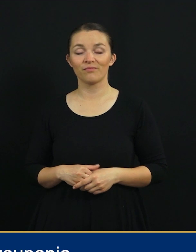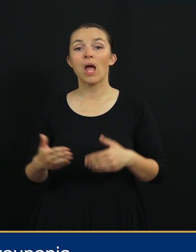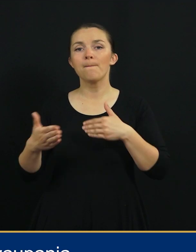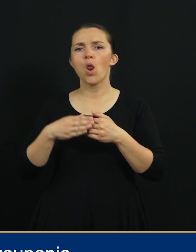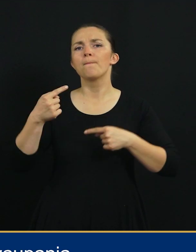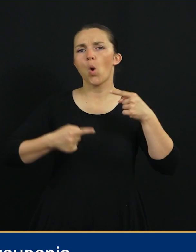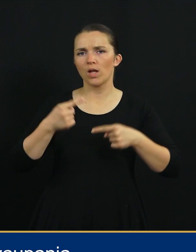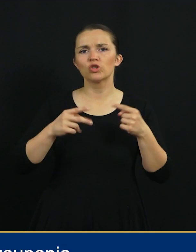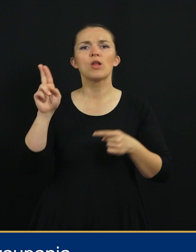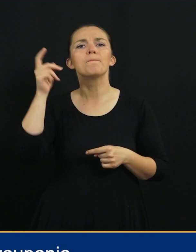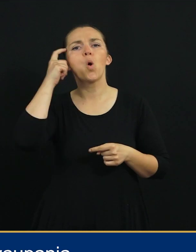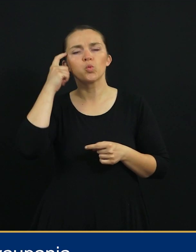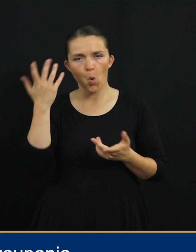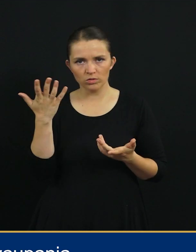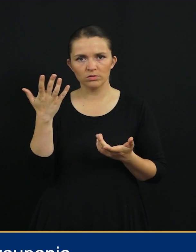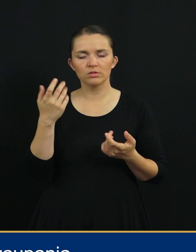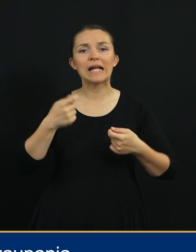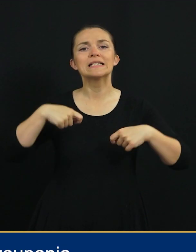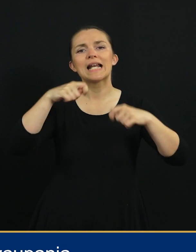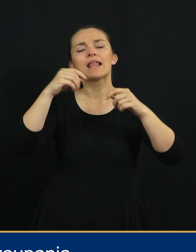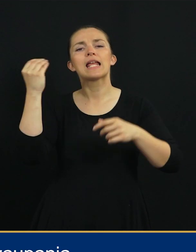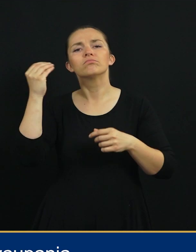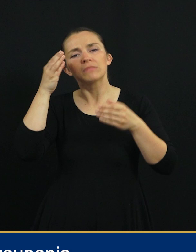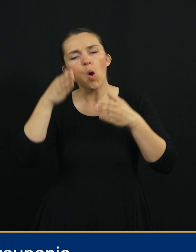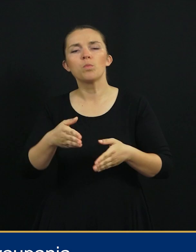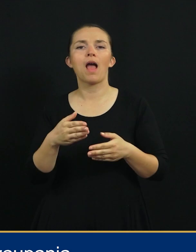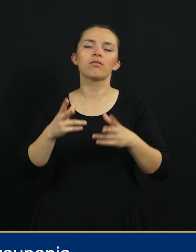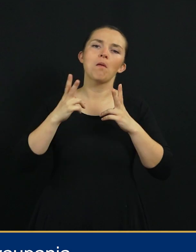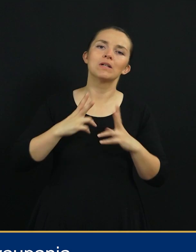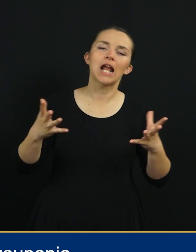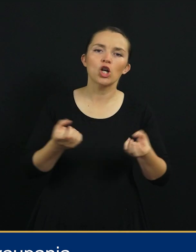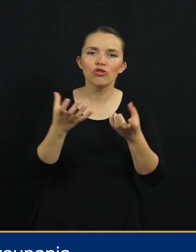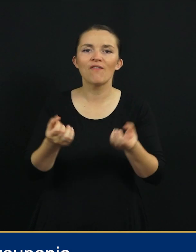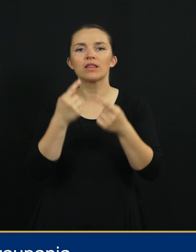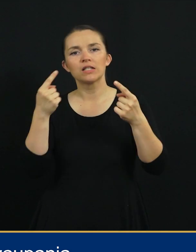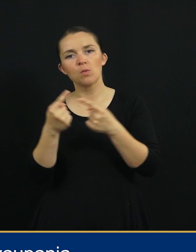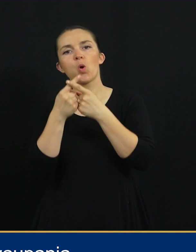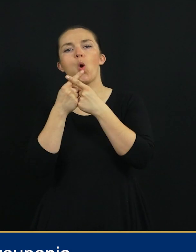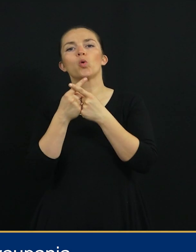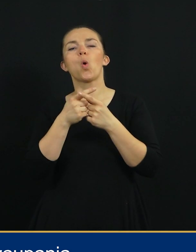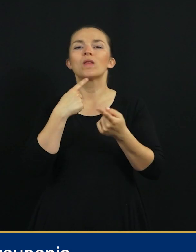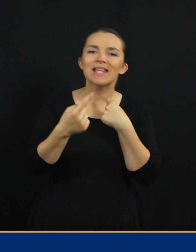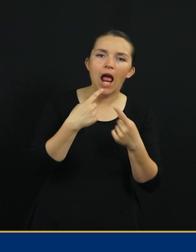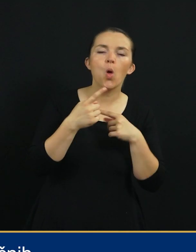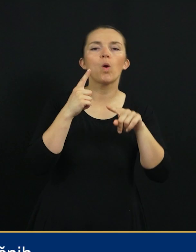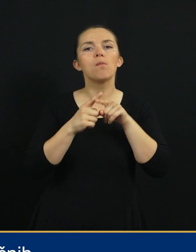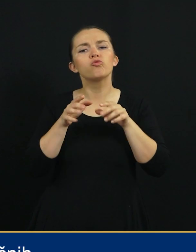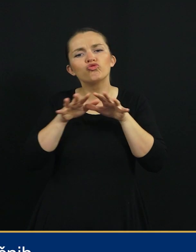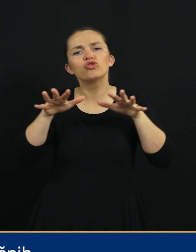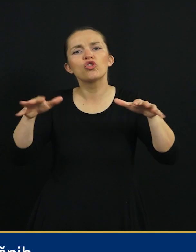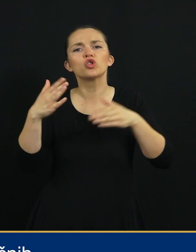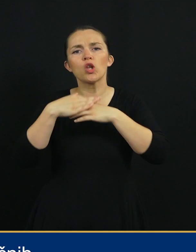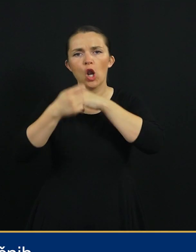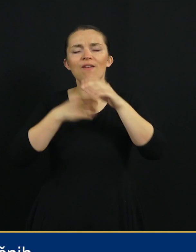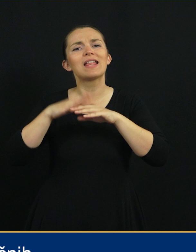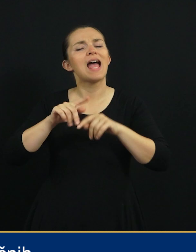Poleg politične modrosti, izgradnje zaupanja, mirnega reševanja sporov, dialoga in širšega